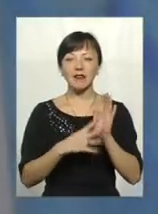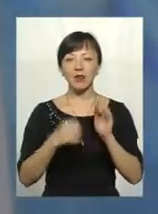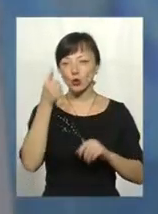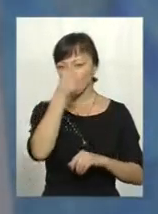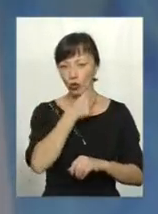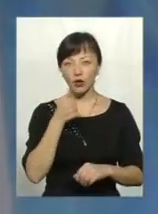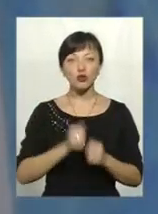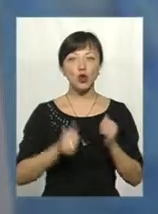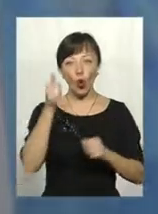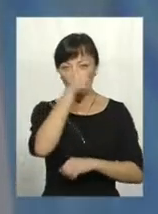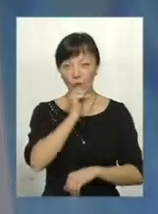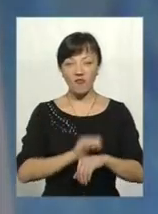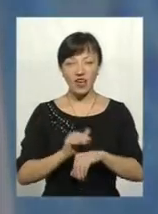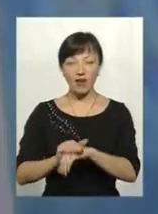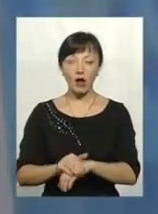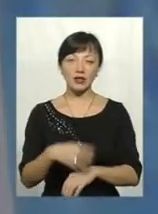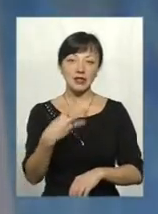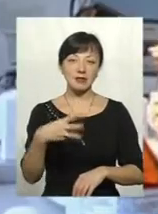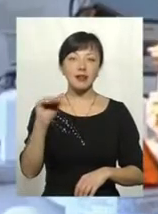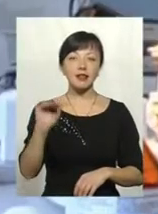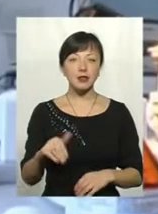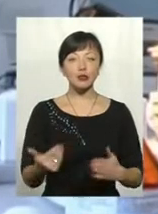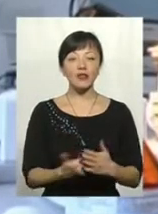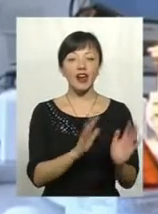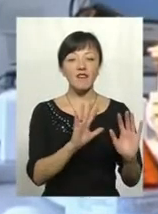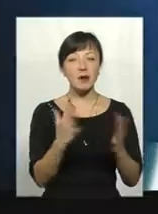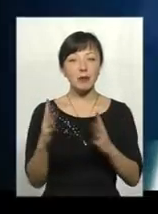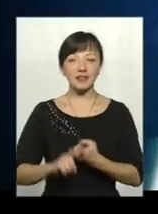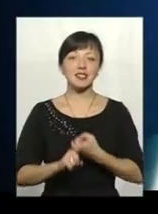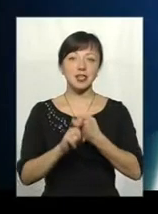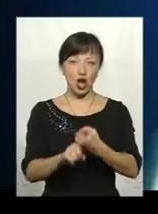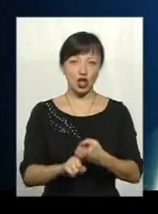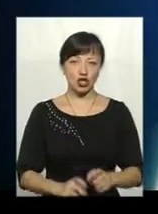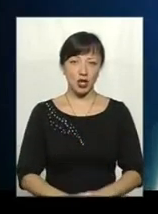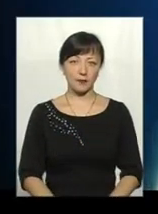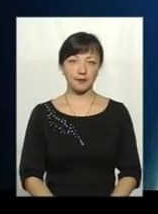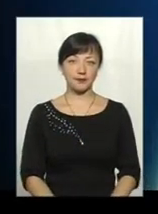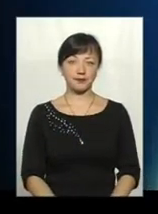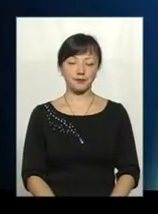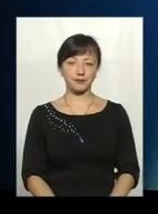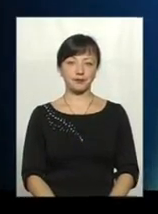років. Щороку виявляють понад 30 тисяч нових випадків зараження.